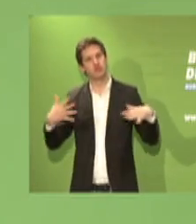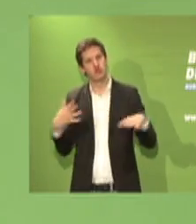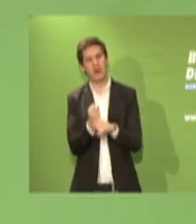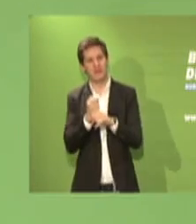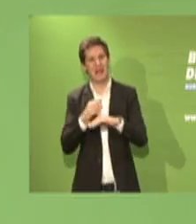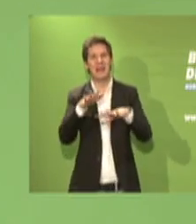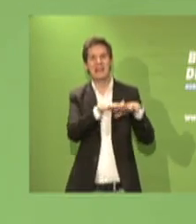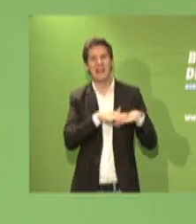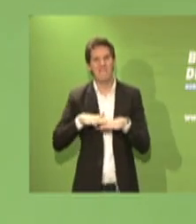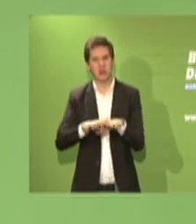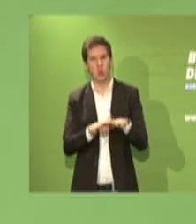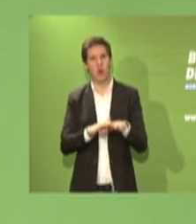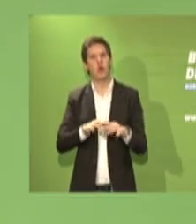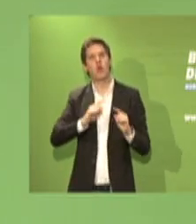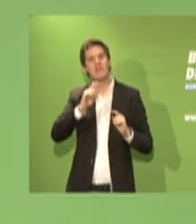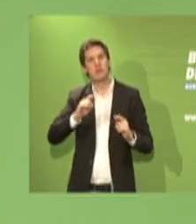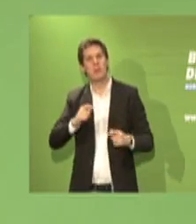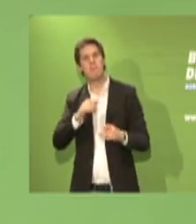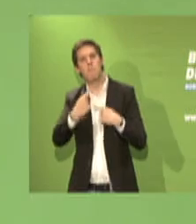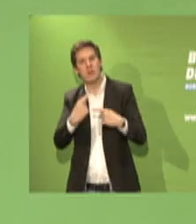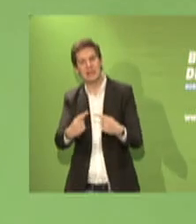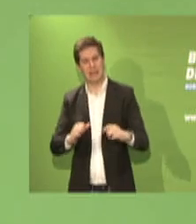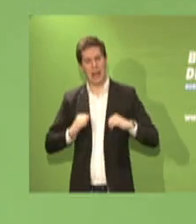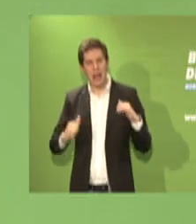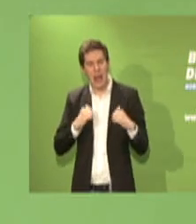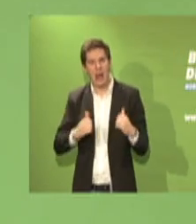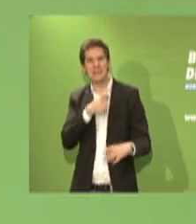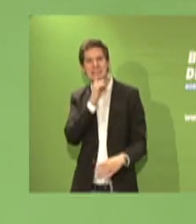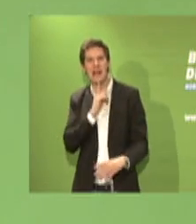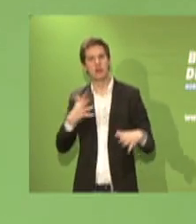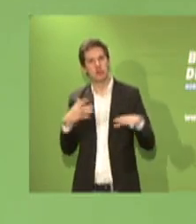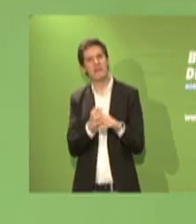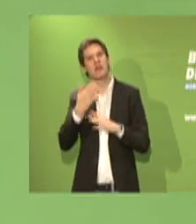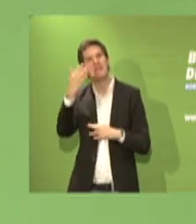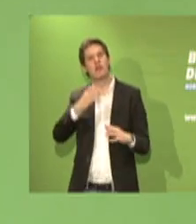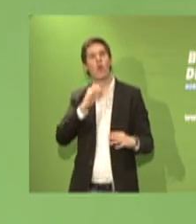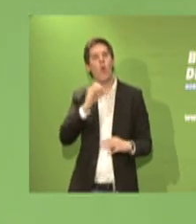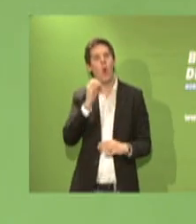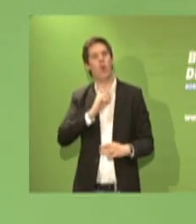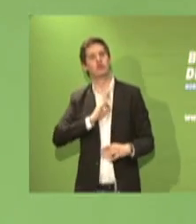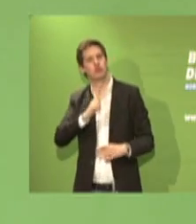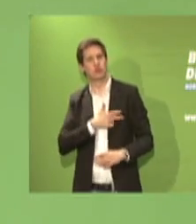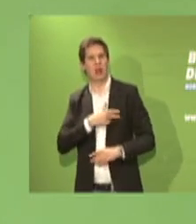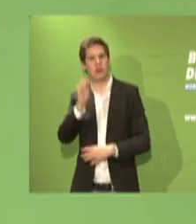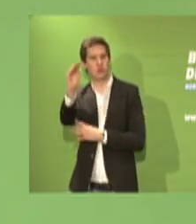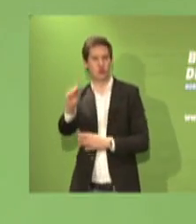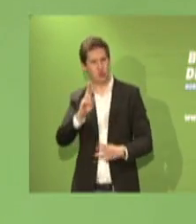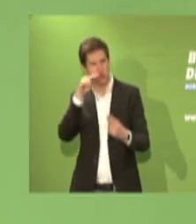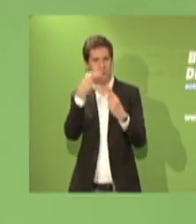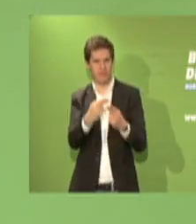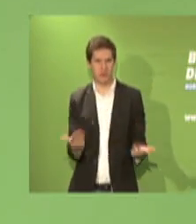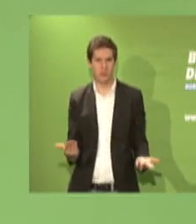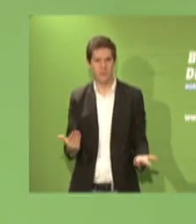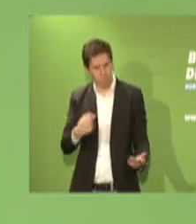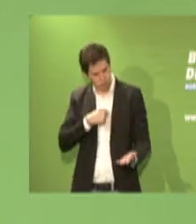Infrastrukturen, Produktionsprozesse und Lebensstile auf eine ökologische und soziale Zukunft ausgerichtet werden. Und ich erwarte,